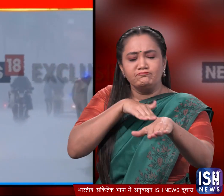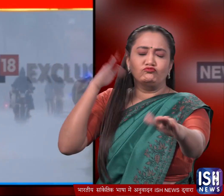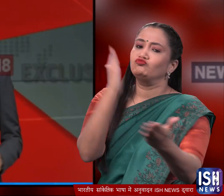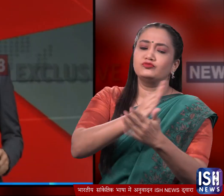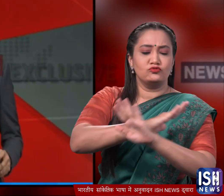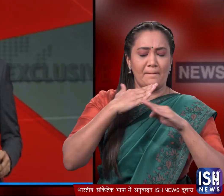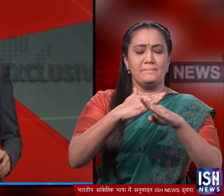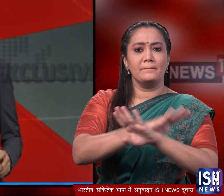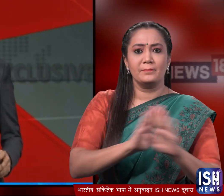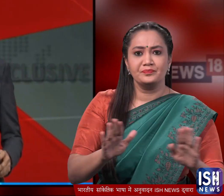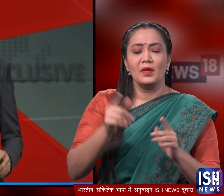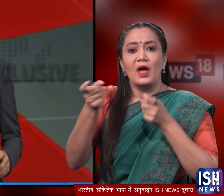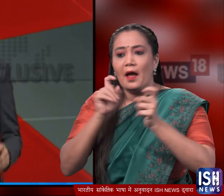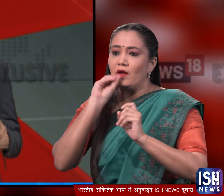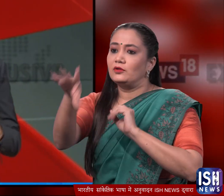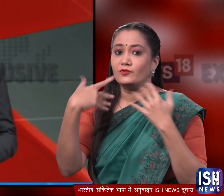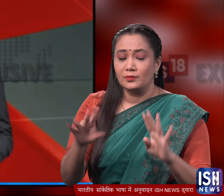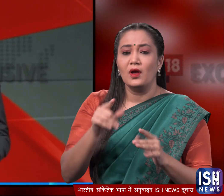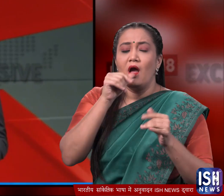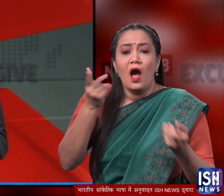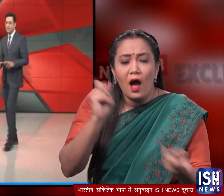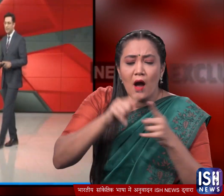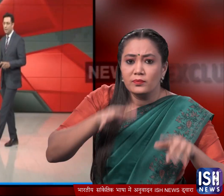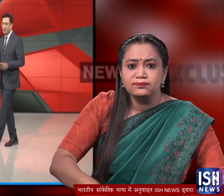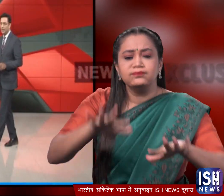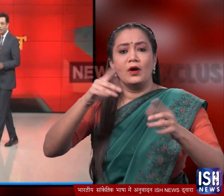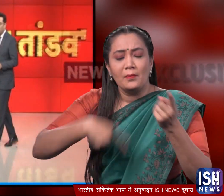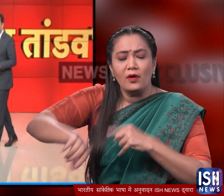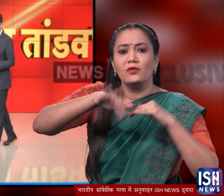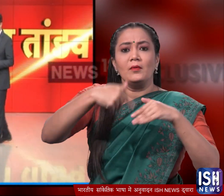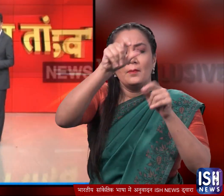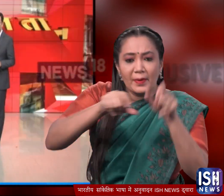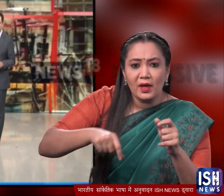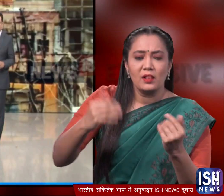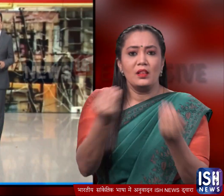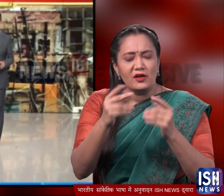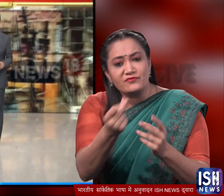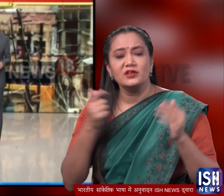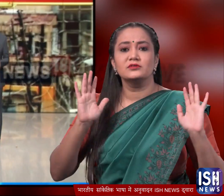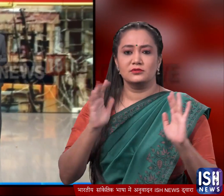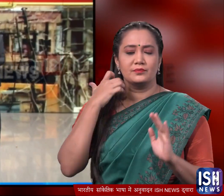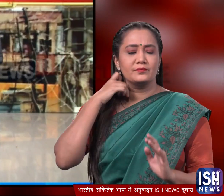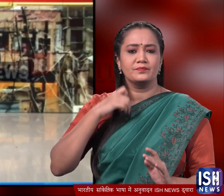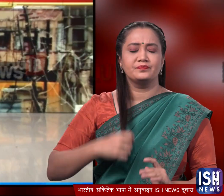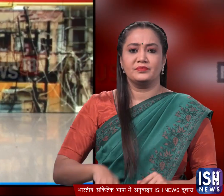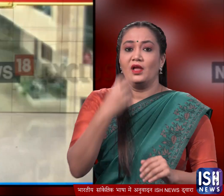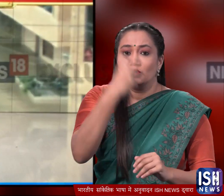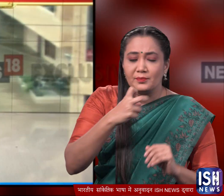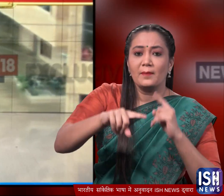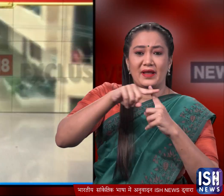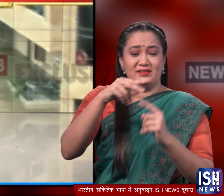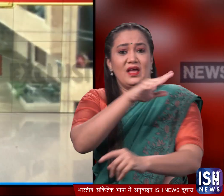दिया गया और प्रशासन को भी अलर्ट कर दिया गया ताकि बाढ़ जैसे हालात का सामना कर रहे लोगों को फौरन बचाया जा सके। जामनगर के